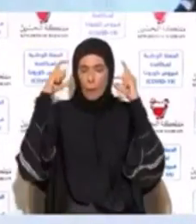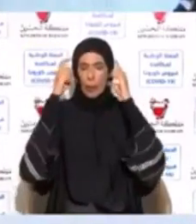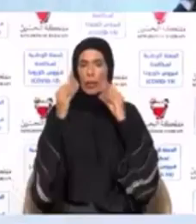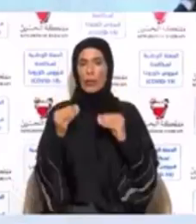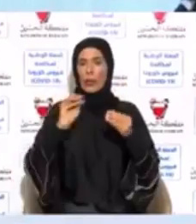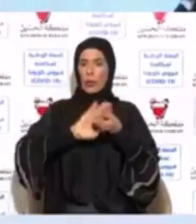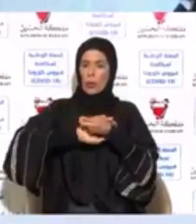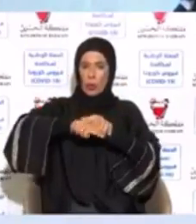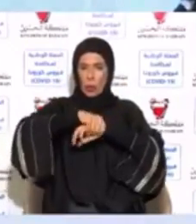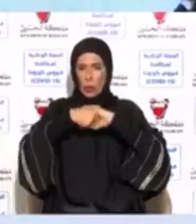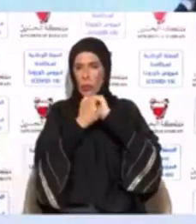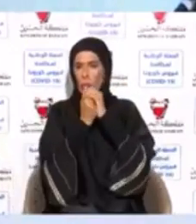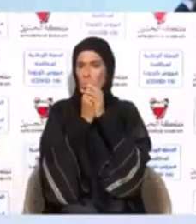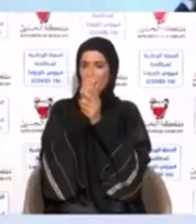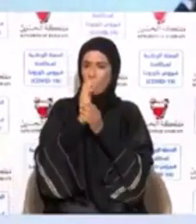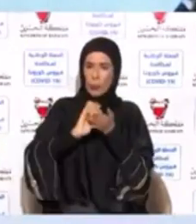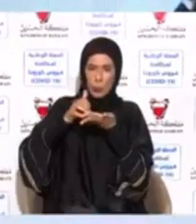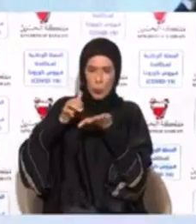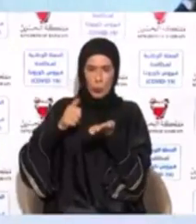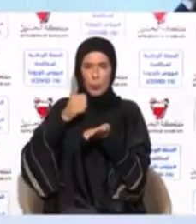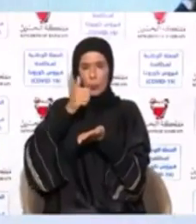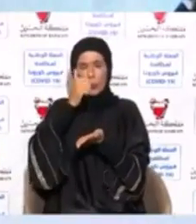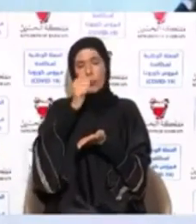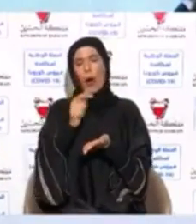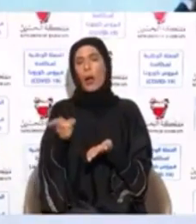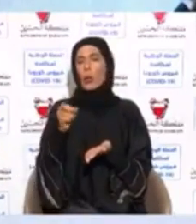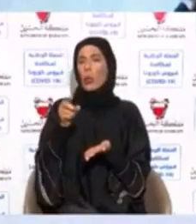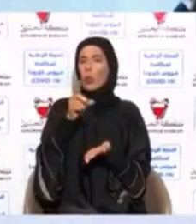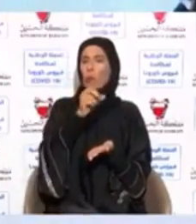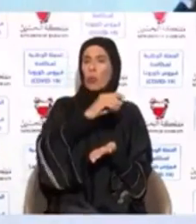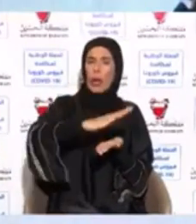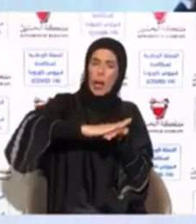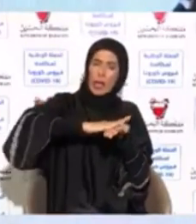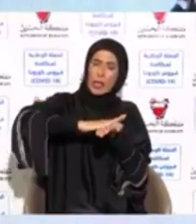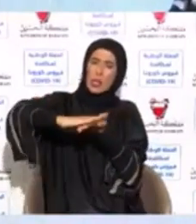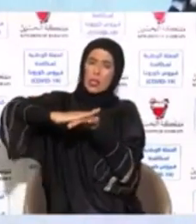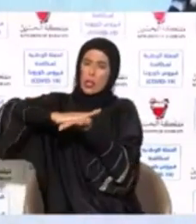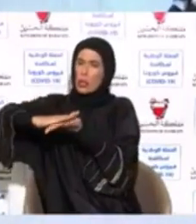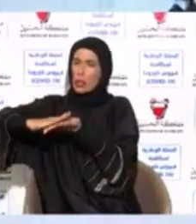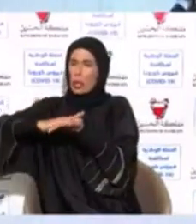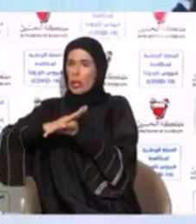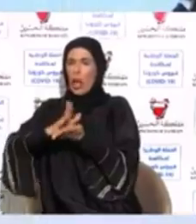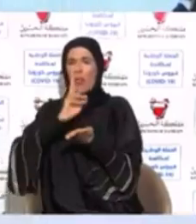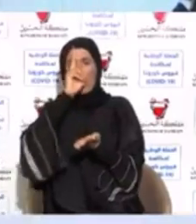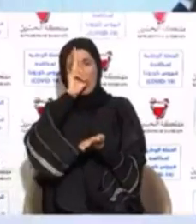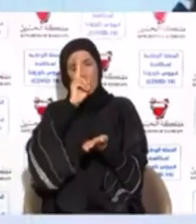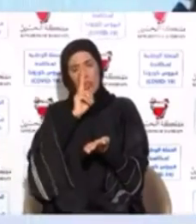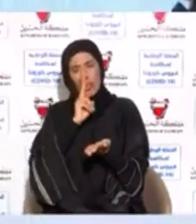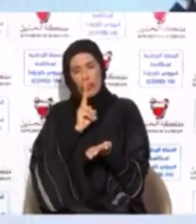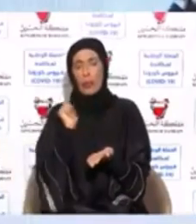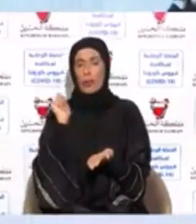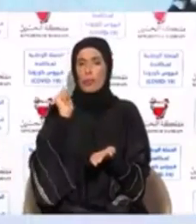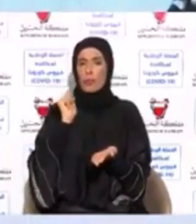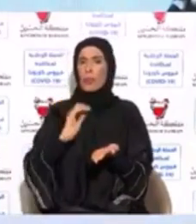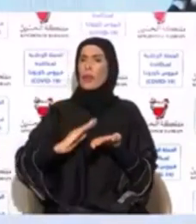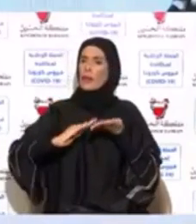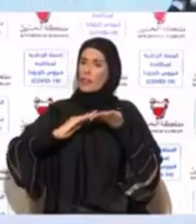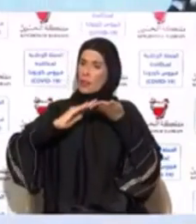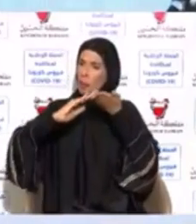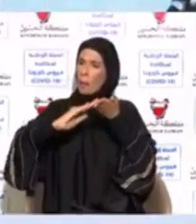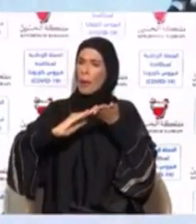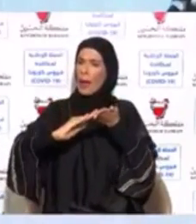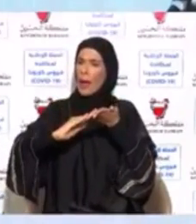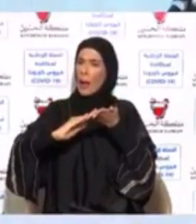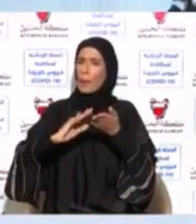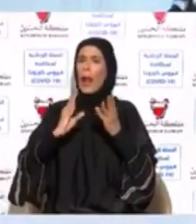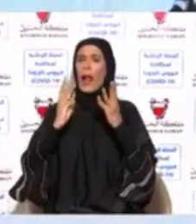إلى غسل الأيد وتعقيمها بطريقة متكررة، تعقيم الأسطح، كل هذا في مجمله إن شاء الله يساعد في